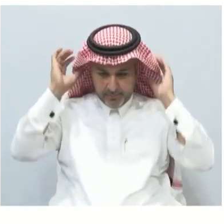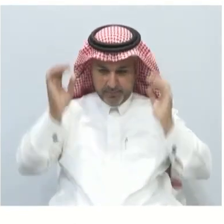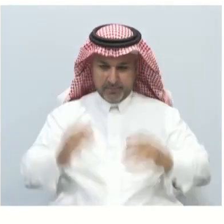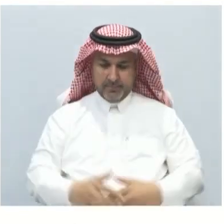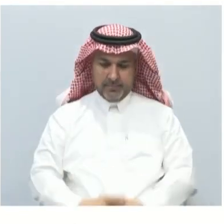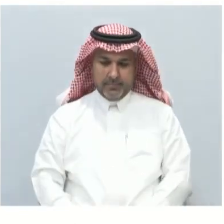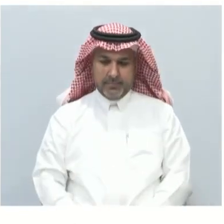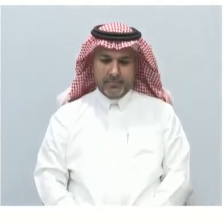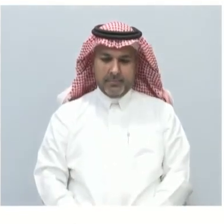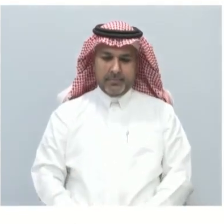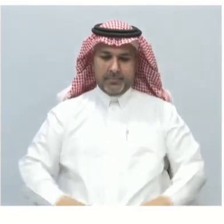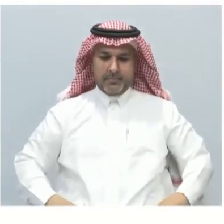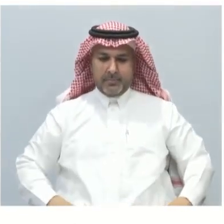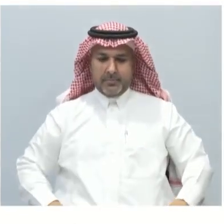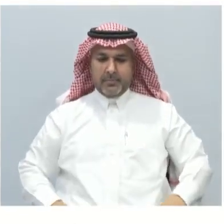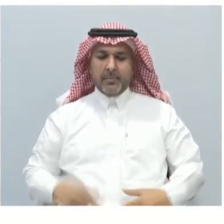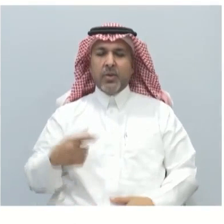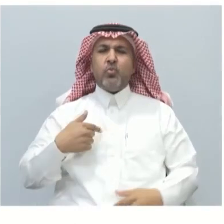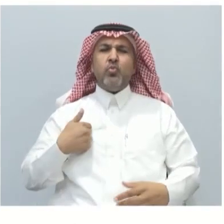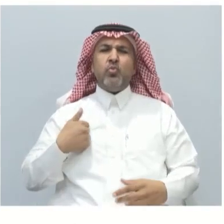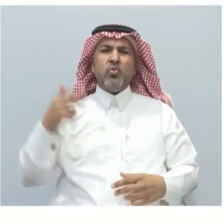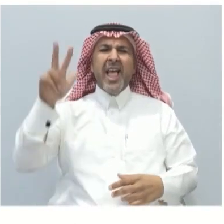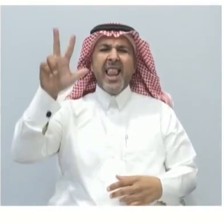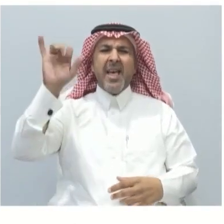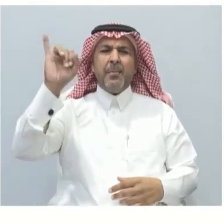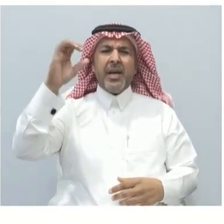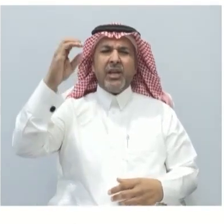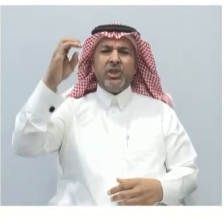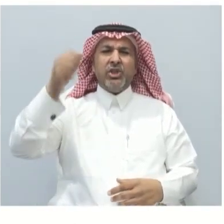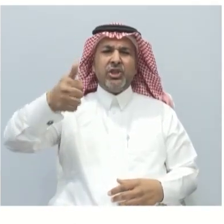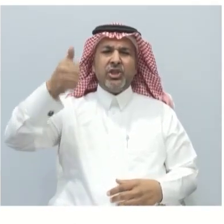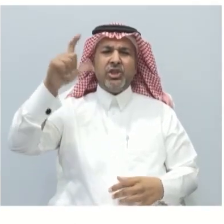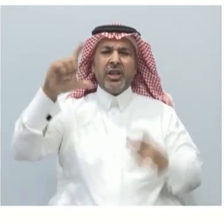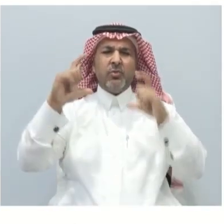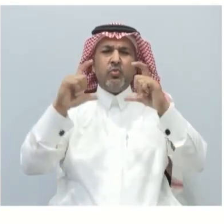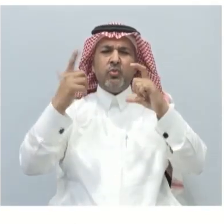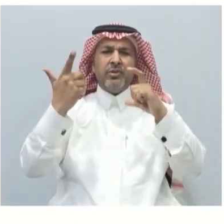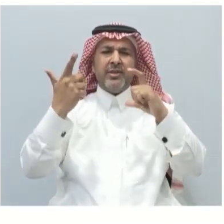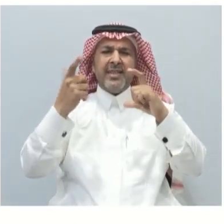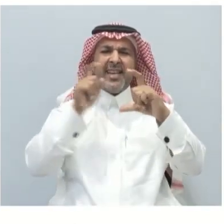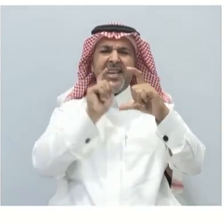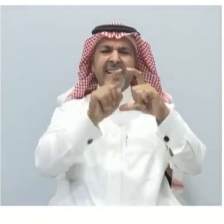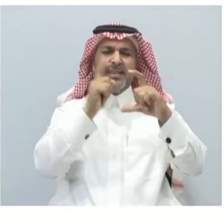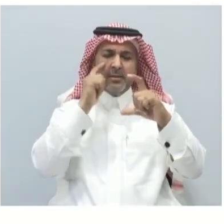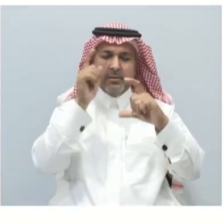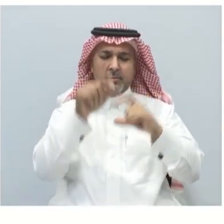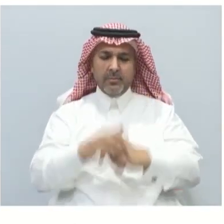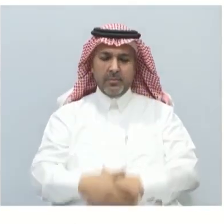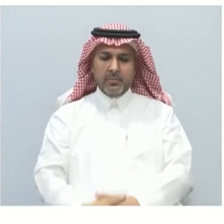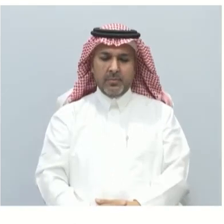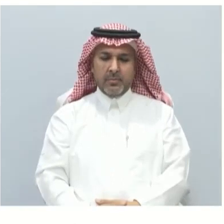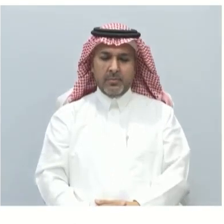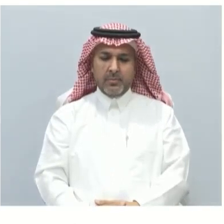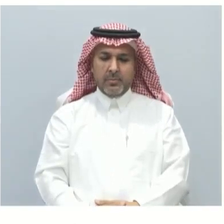سالتك الحين وقلت لك ما هو مجال هذه الداله فبتقول لي والله مجال هذه الداله بسوي مسح من اليسار لليمين